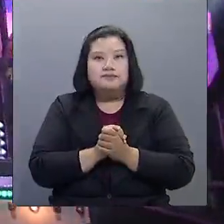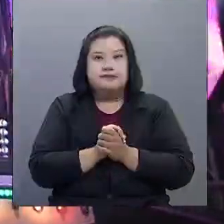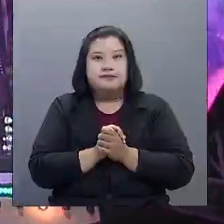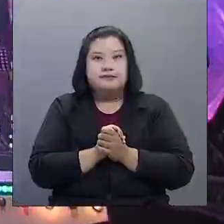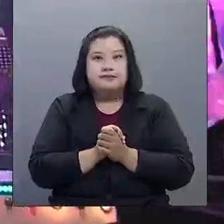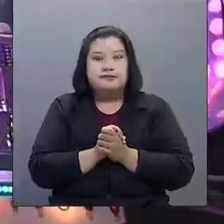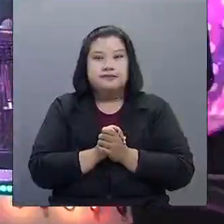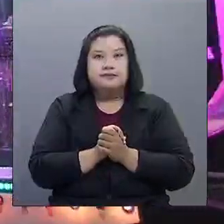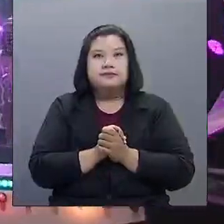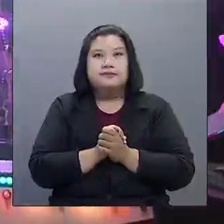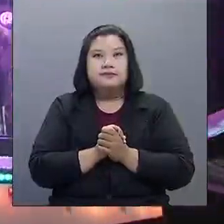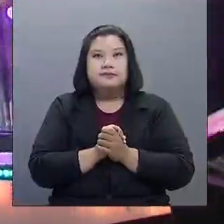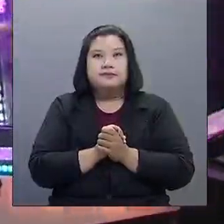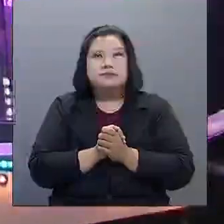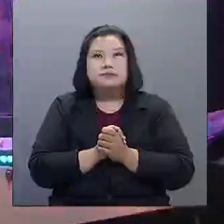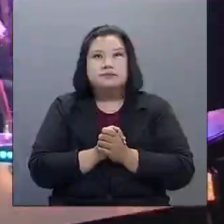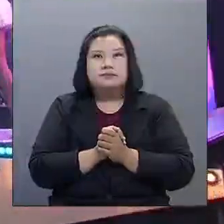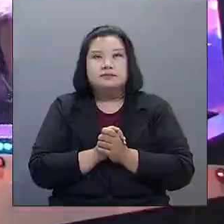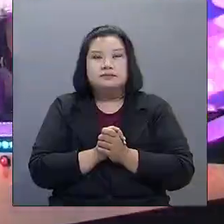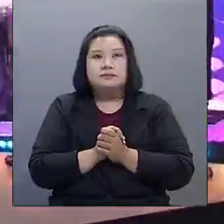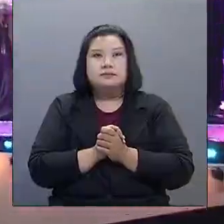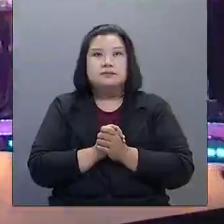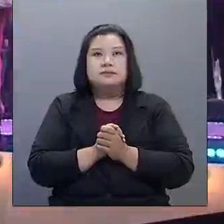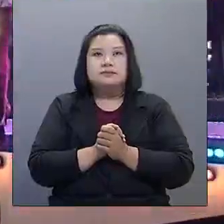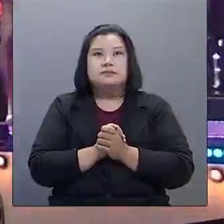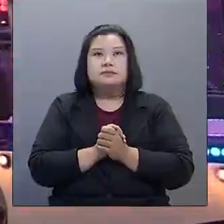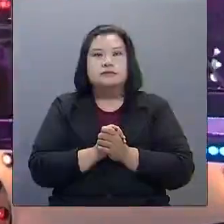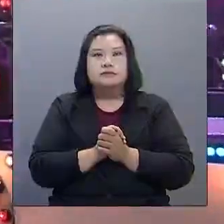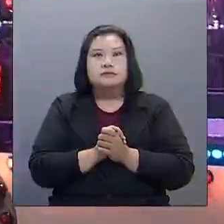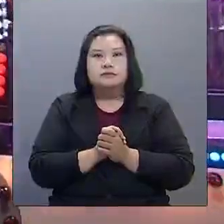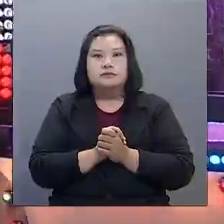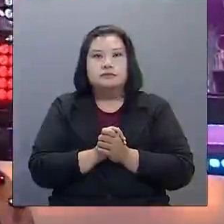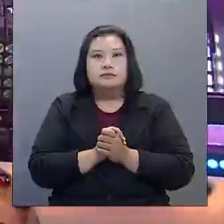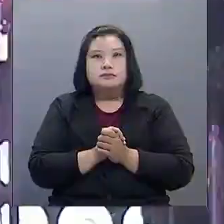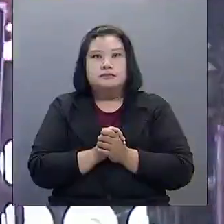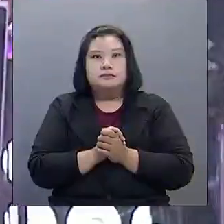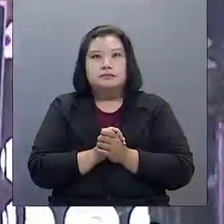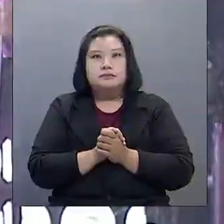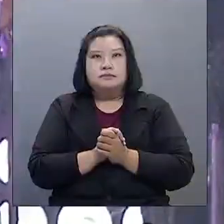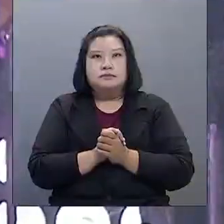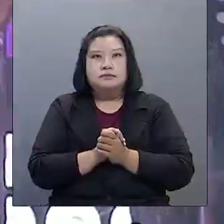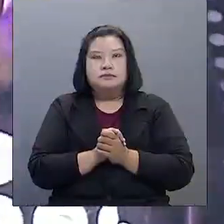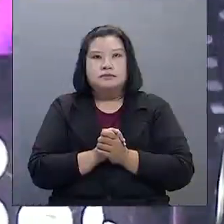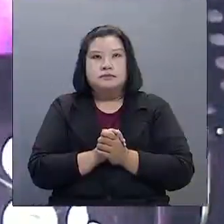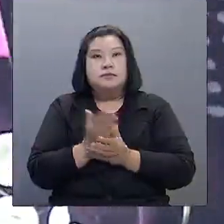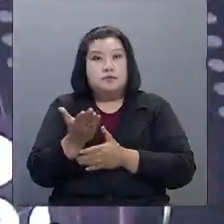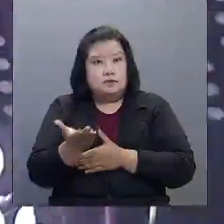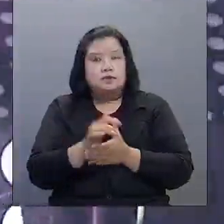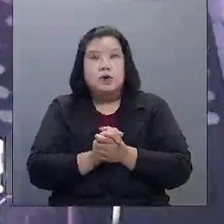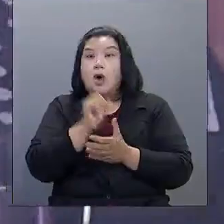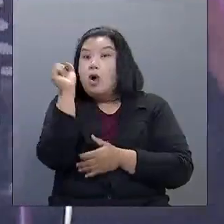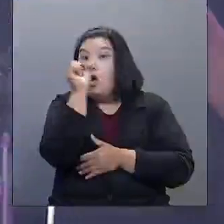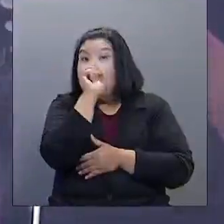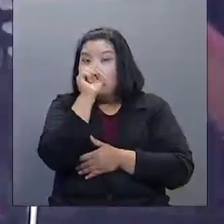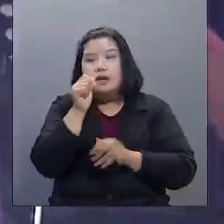หน้าสิมาพี่ปัญหาซ้ำดีเสียงกันฟันฟาดีก่อนเป็นอย่างคือบ่คอยบ่กันดีย ังคงรับงานร้องเพลงงานโช